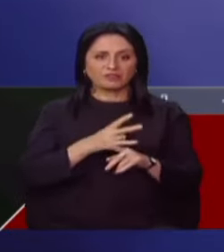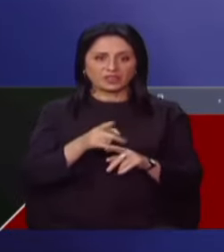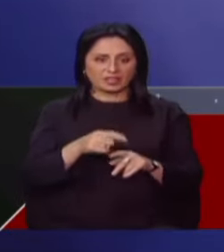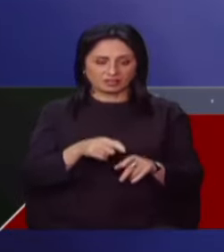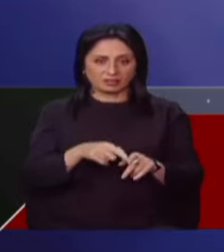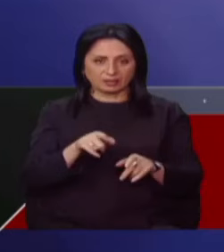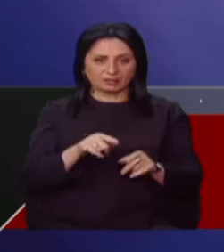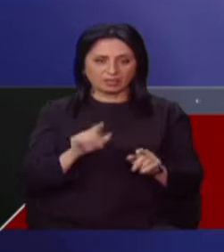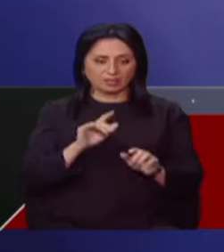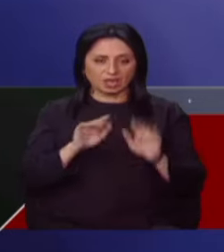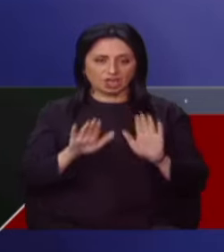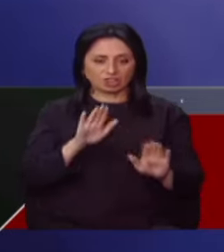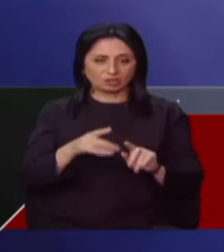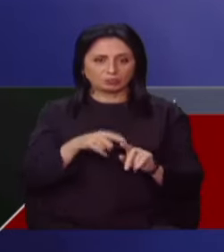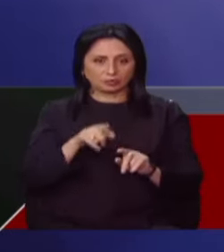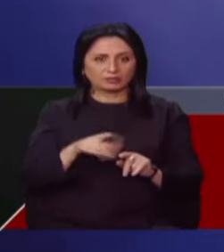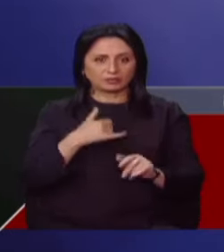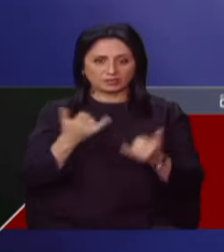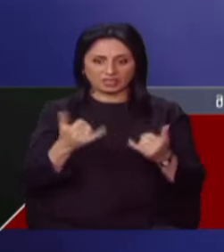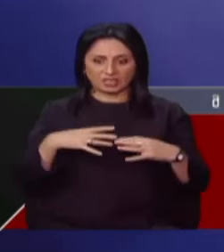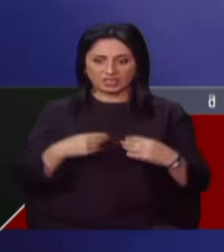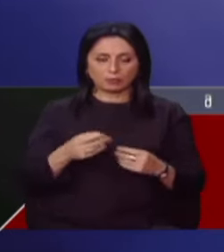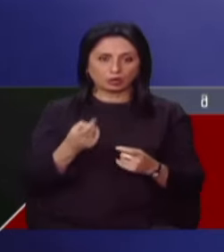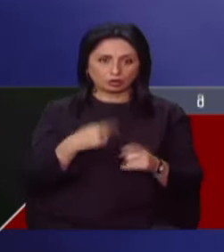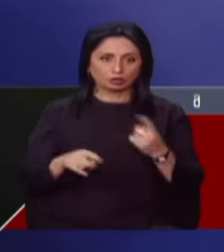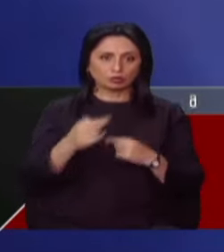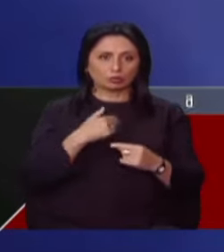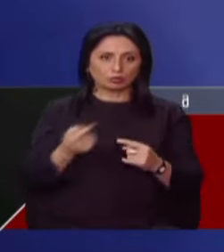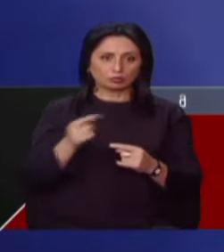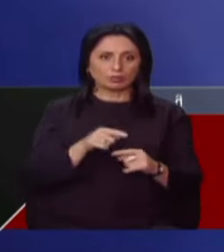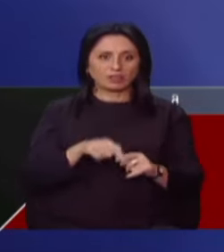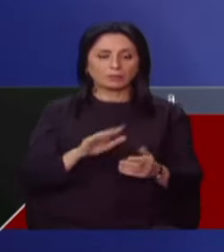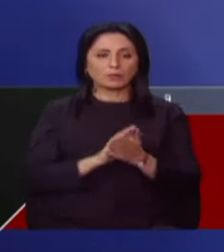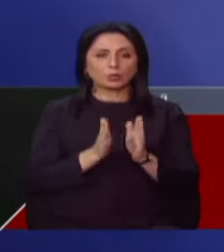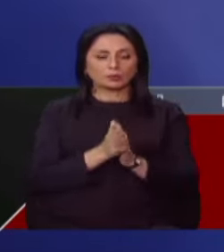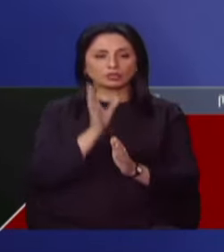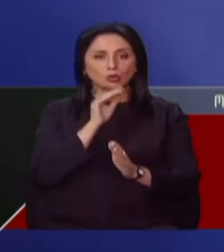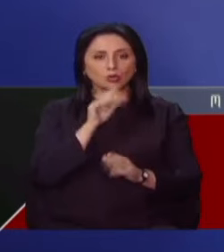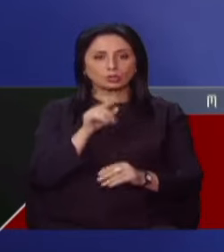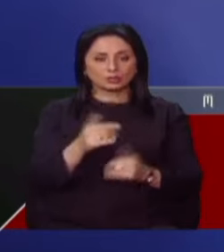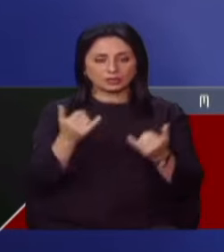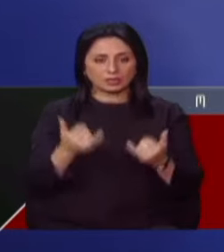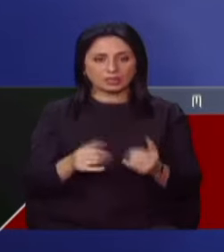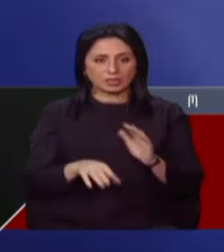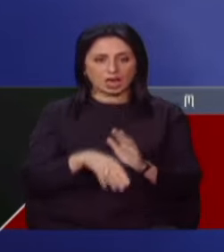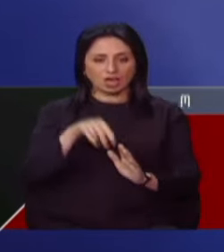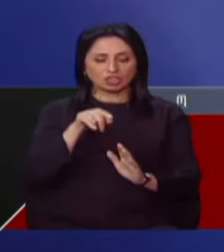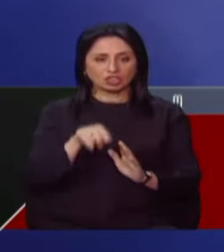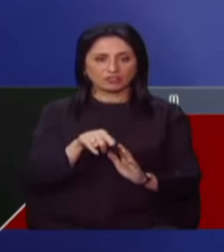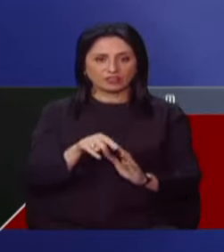რეჟიმის წინააღმდეგ, რომელიც სამწუხაროდ დღესაც სულგუნლობს ამ ქვეყანაში. Და იმ პირობებში, როდესაც დღეს